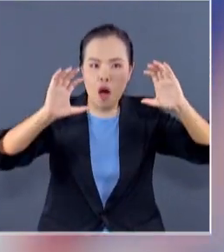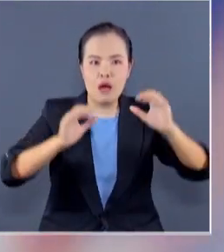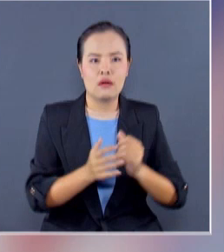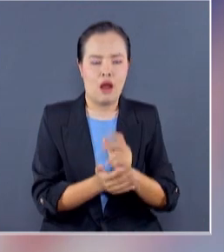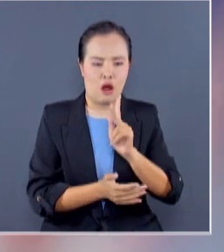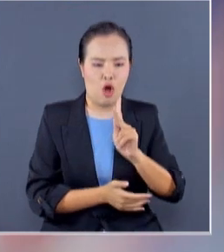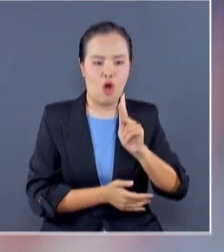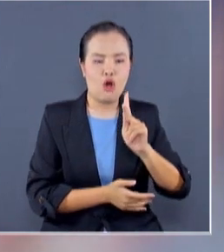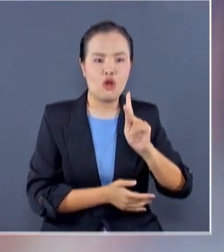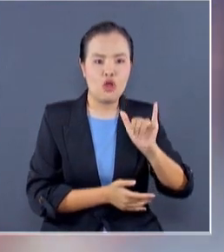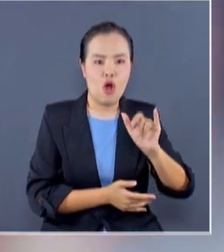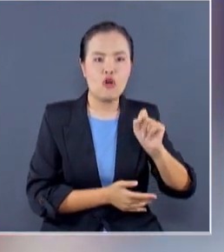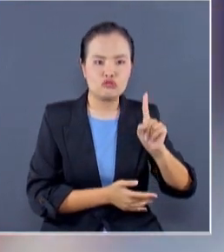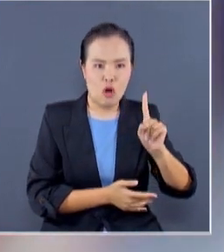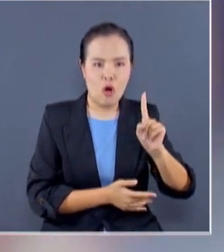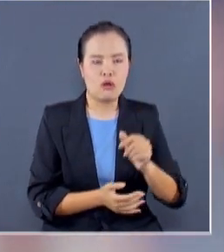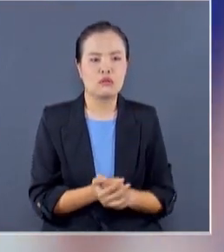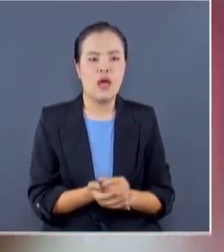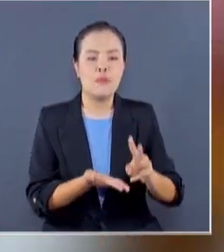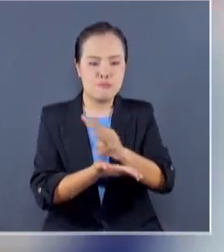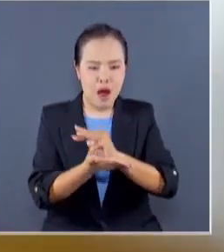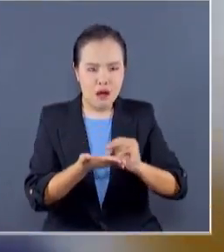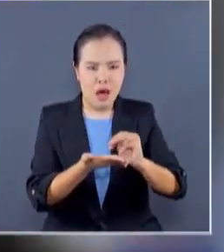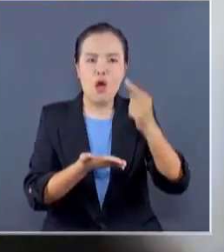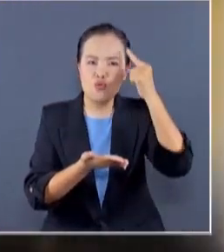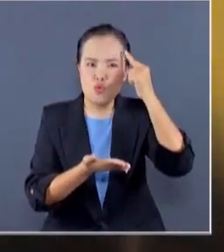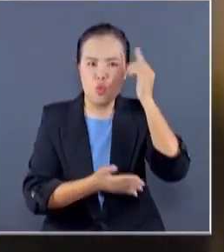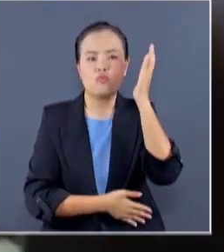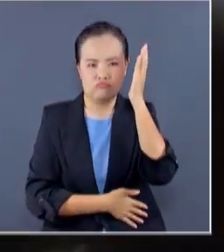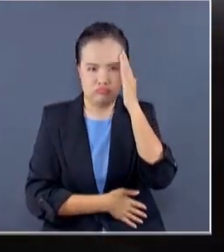้ กยศแล้วก็ส่งไปมหาลัยด้วยก็จะได้รู้รับทราบ